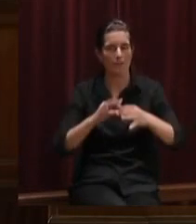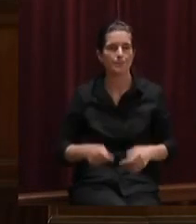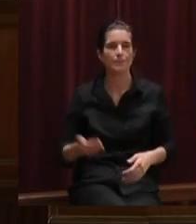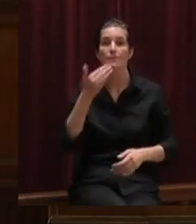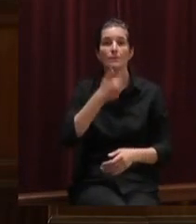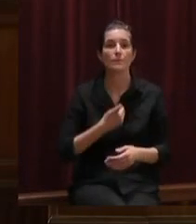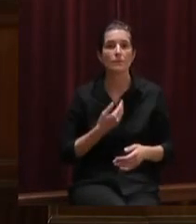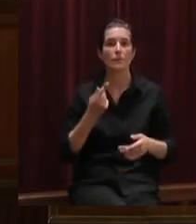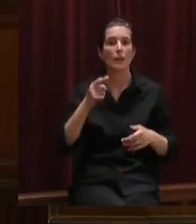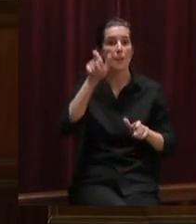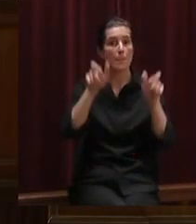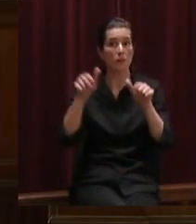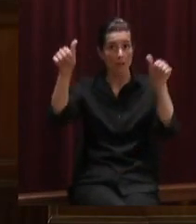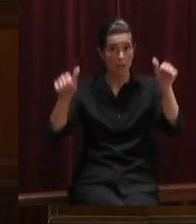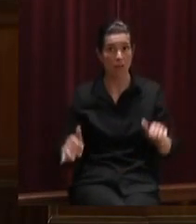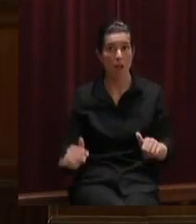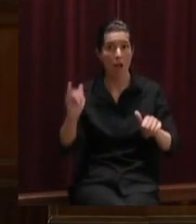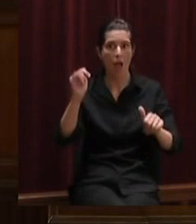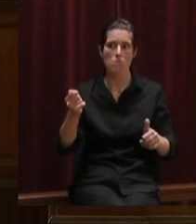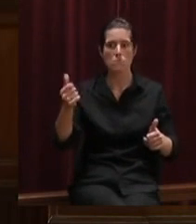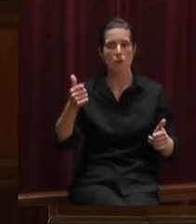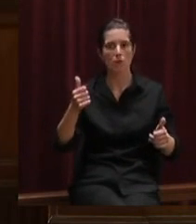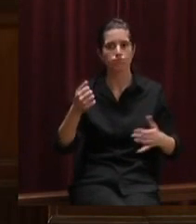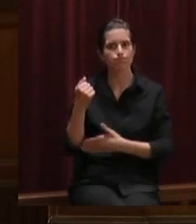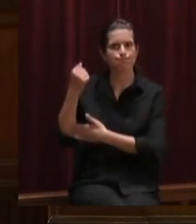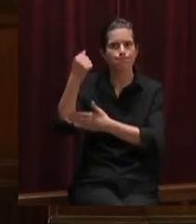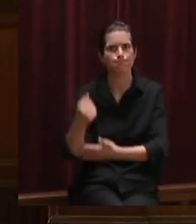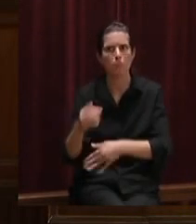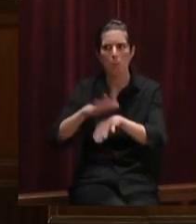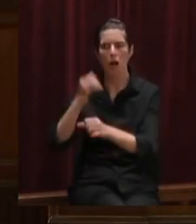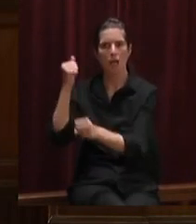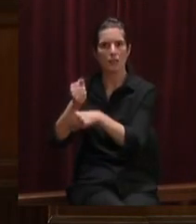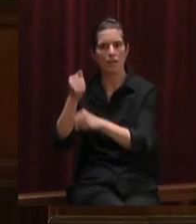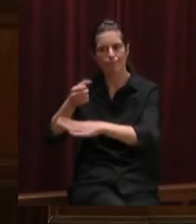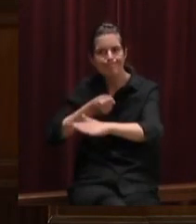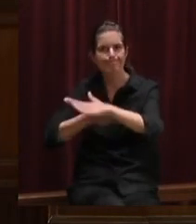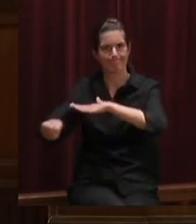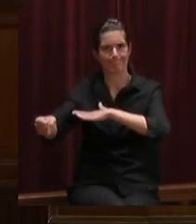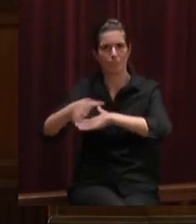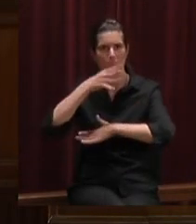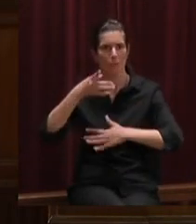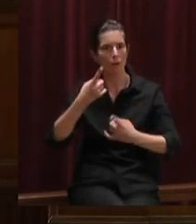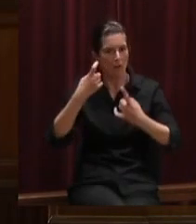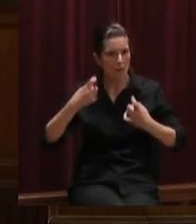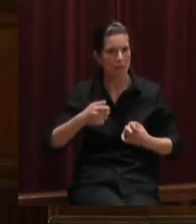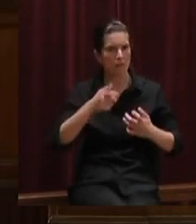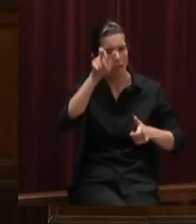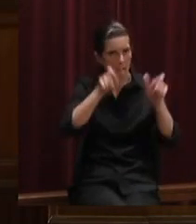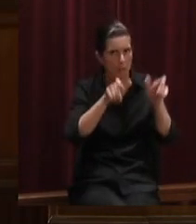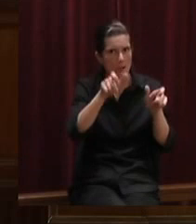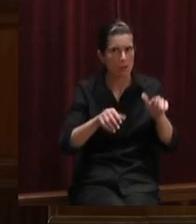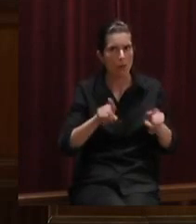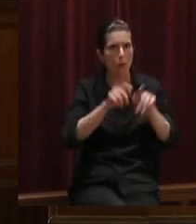una porta oberta per guanyar experiència en un mercat laboral que necessita tot el seu talent, però no sempre els dona l'opció